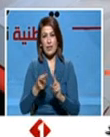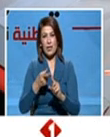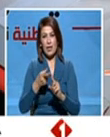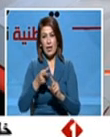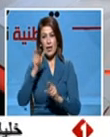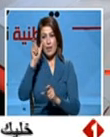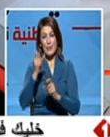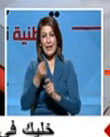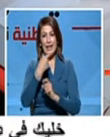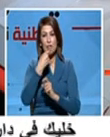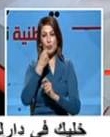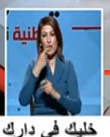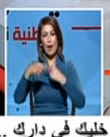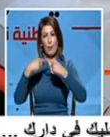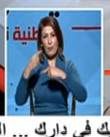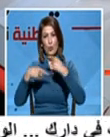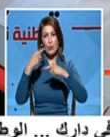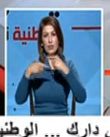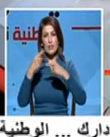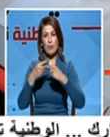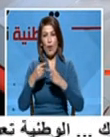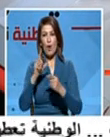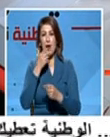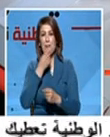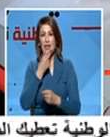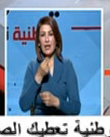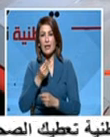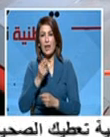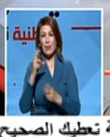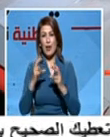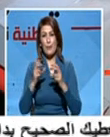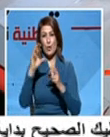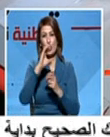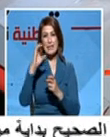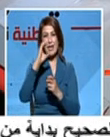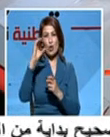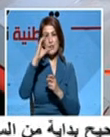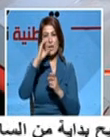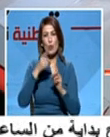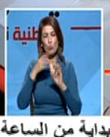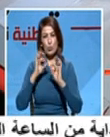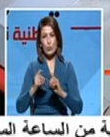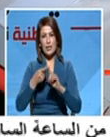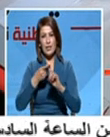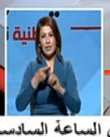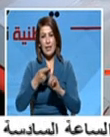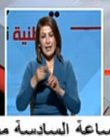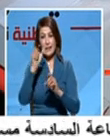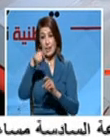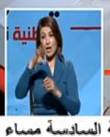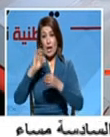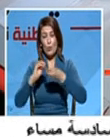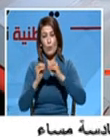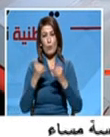مره ونمشي وتو نقعد نسمعكم. وهذه زاد يلزم فيها حل باش تكون على الاقل الصلوحيات